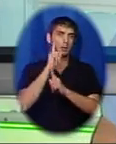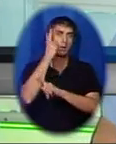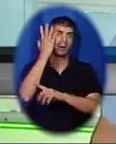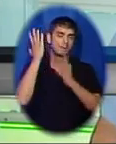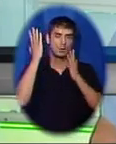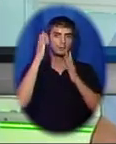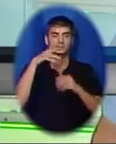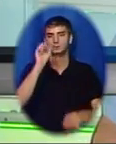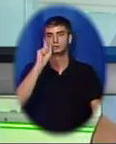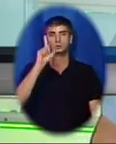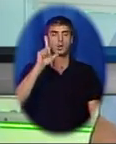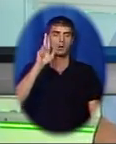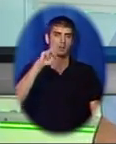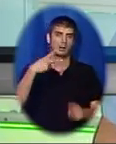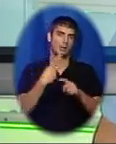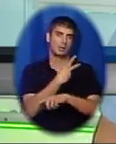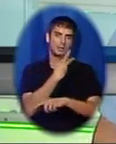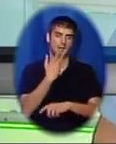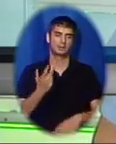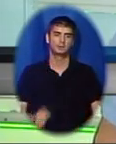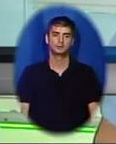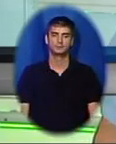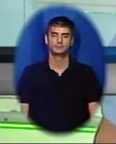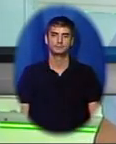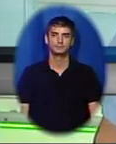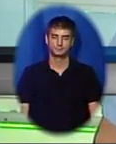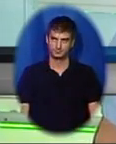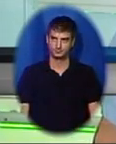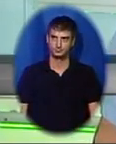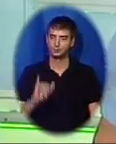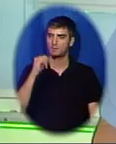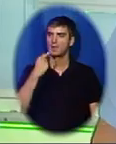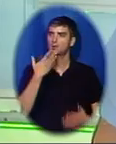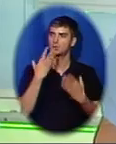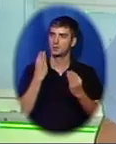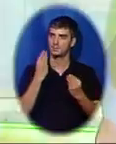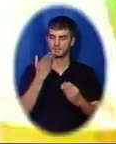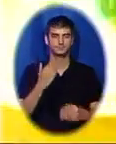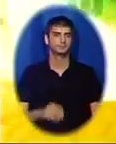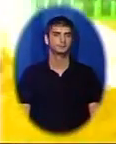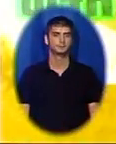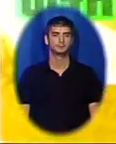מאשר סולר באמצעות נפט פוסילי. יובל גנות, תודה רבה לך. תודה לכם.